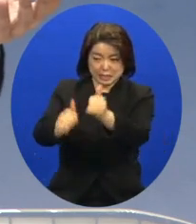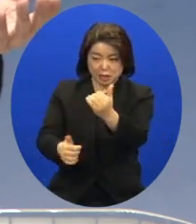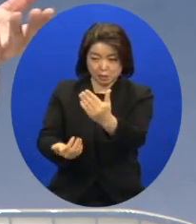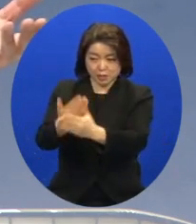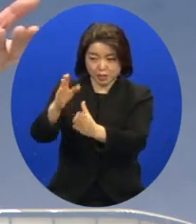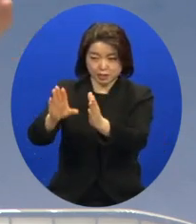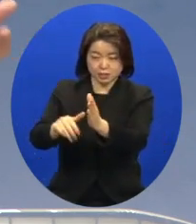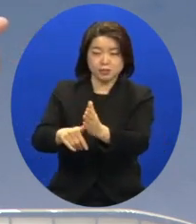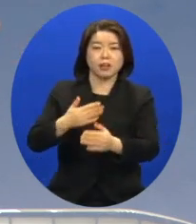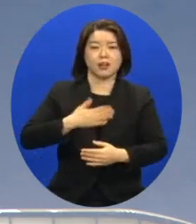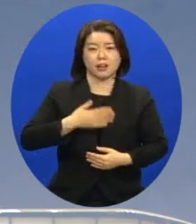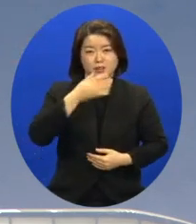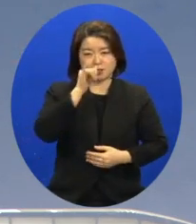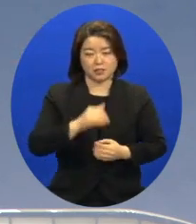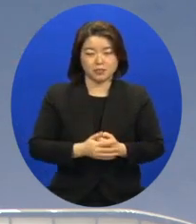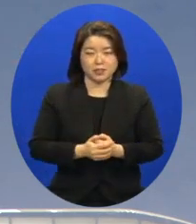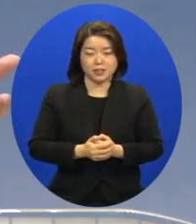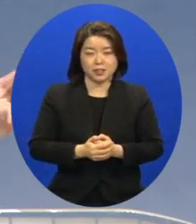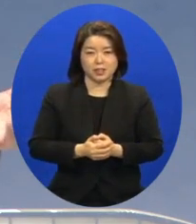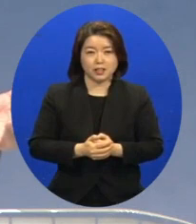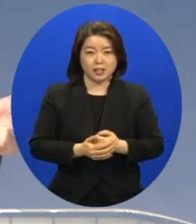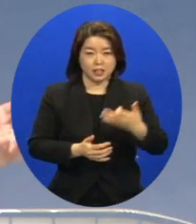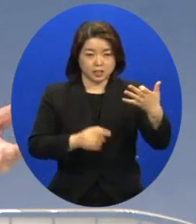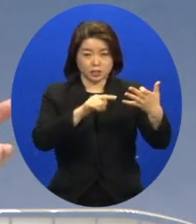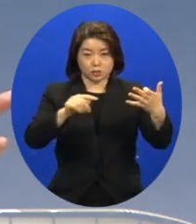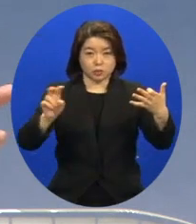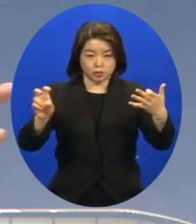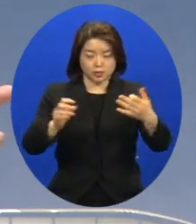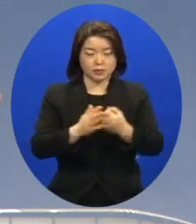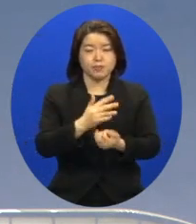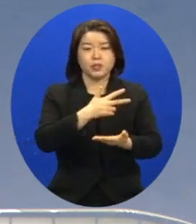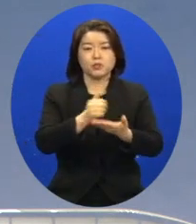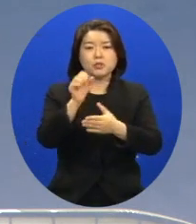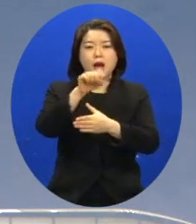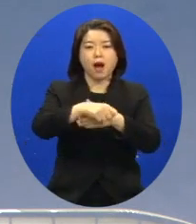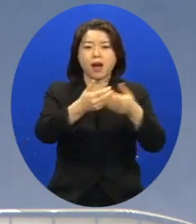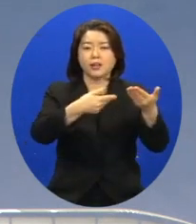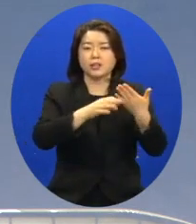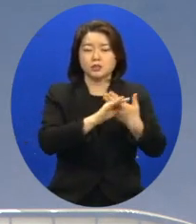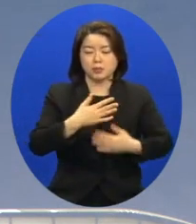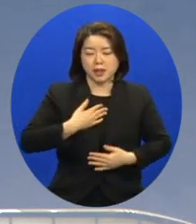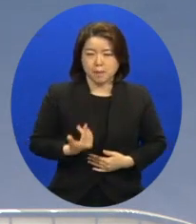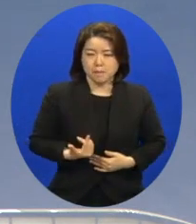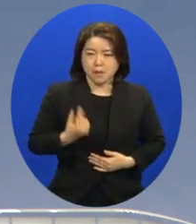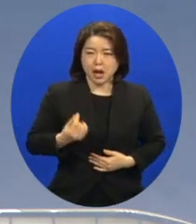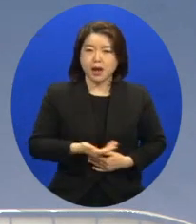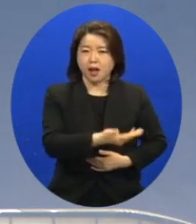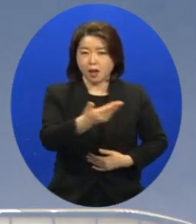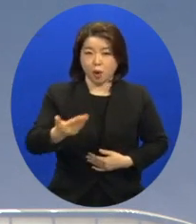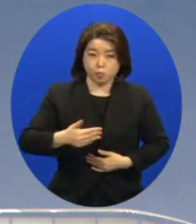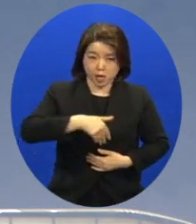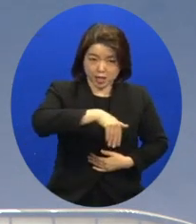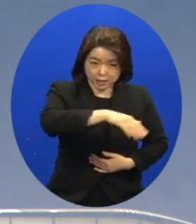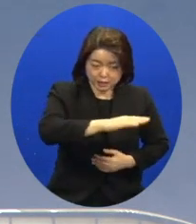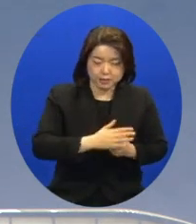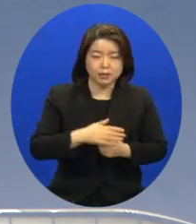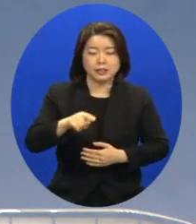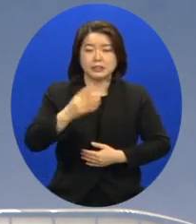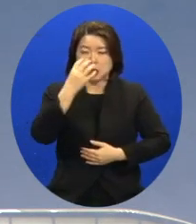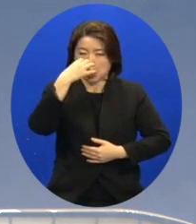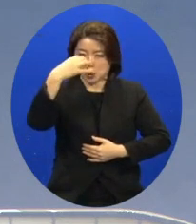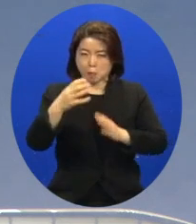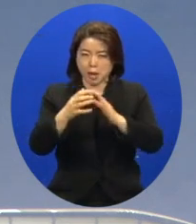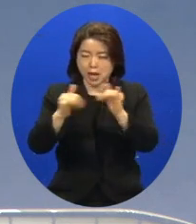됩니다. 19절 20절에 주님께서 허락하시면 내가 속히 여러분에게로 가서 그